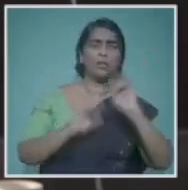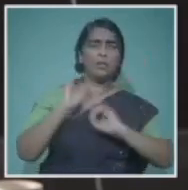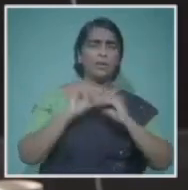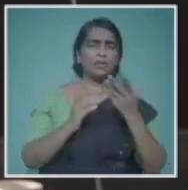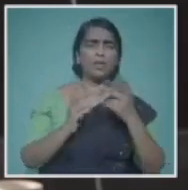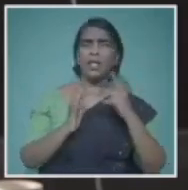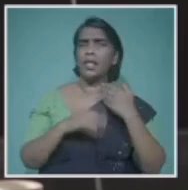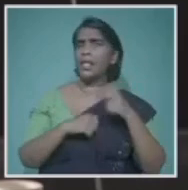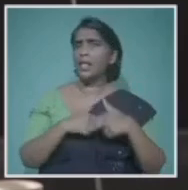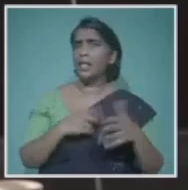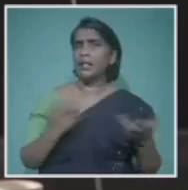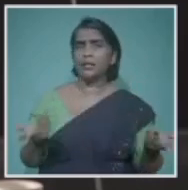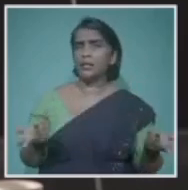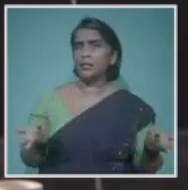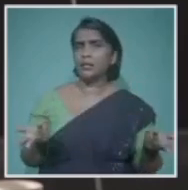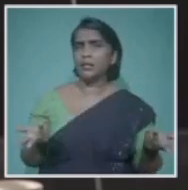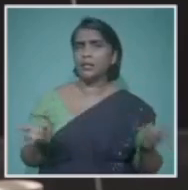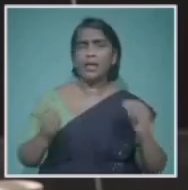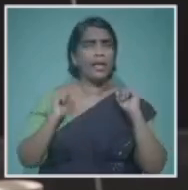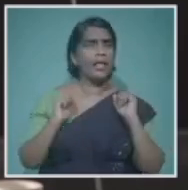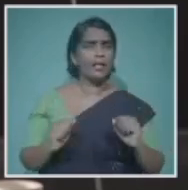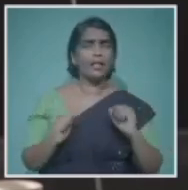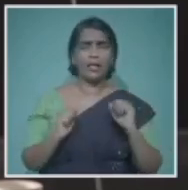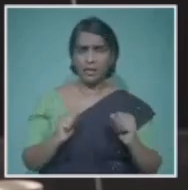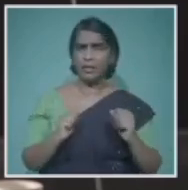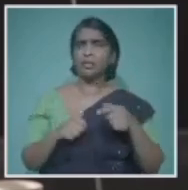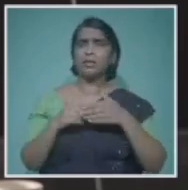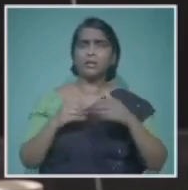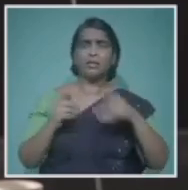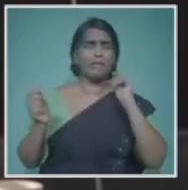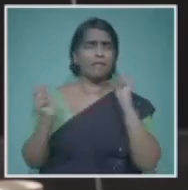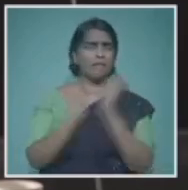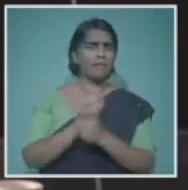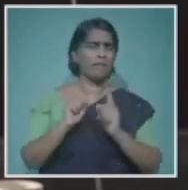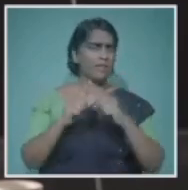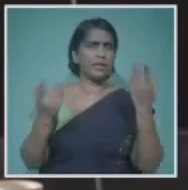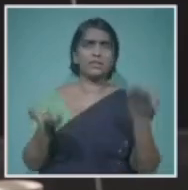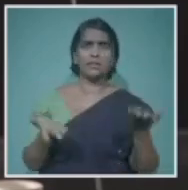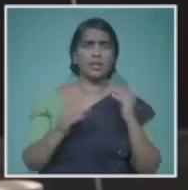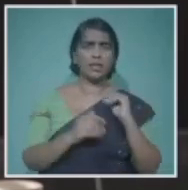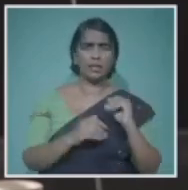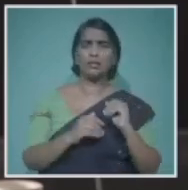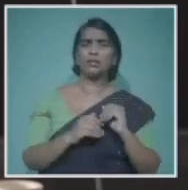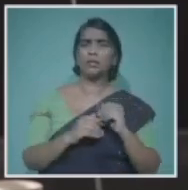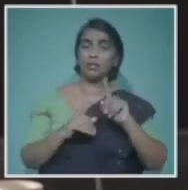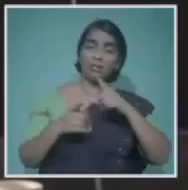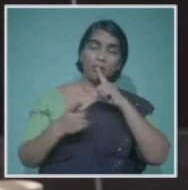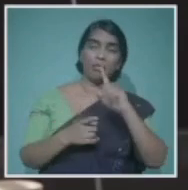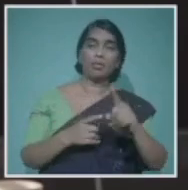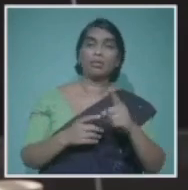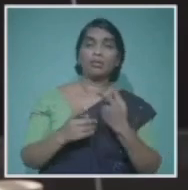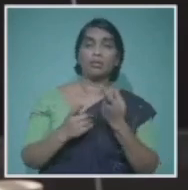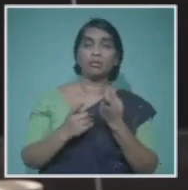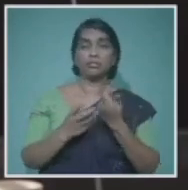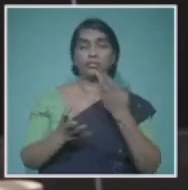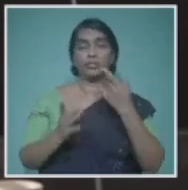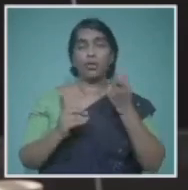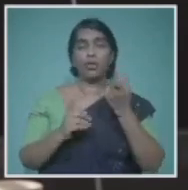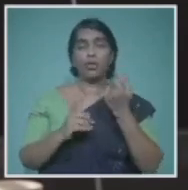මේකට හේතුව? මොකද්ද ඇයි මෙච්චර වෙනස? කාරු හරි කියන්න පුළුවන්